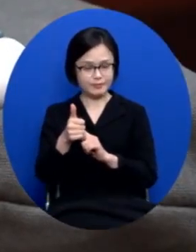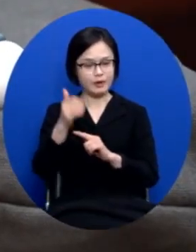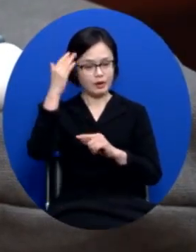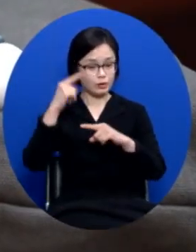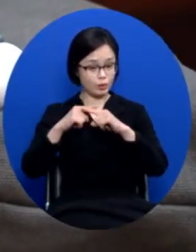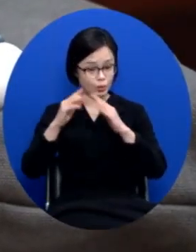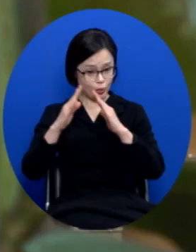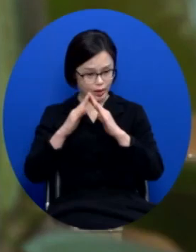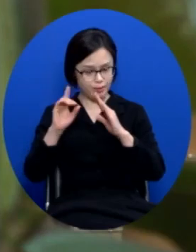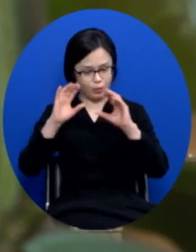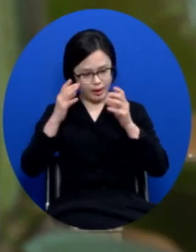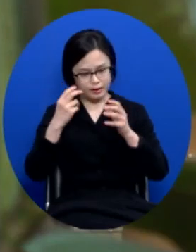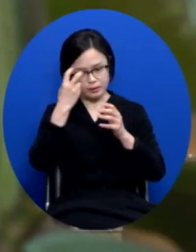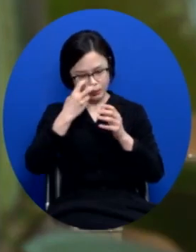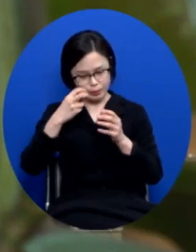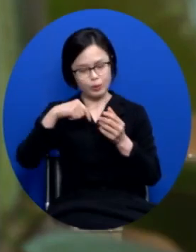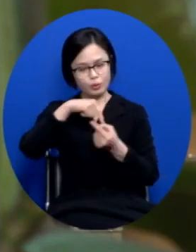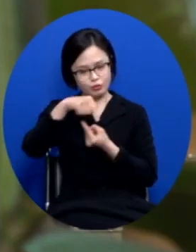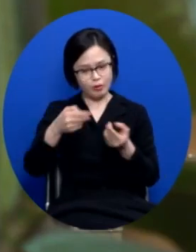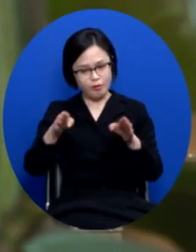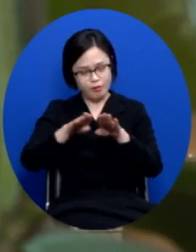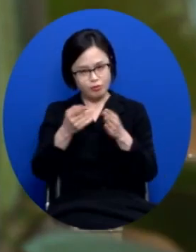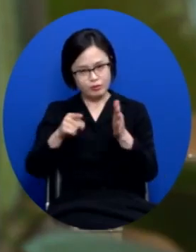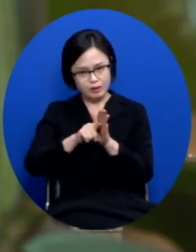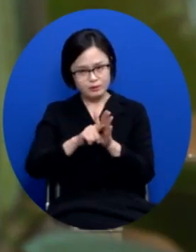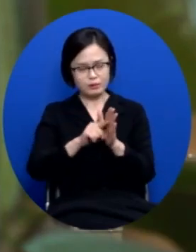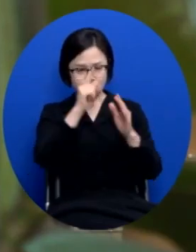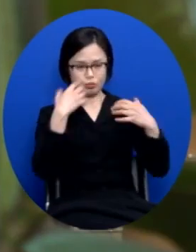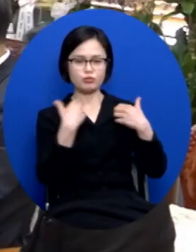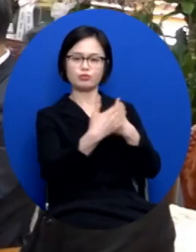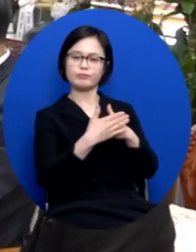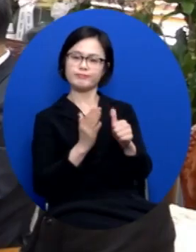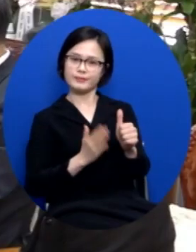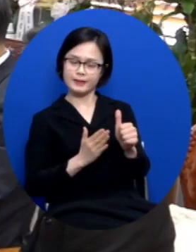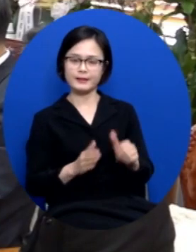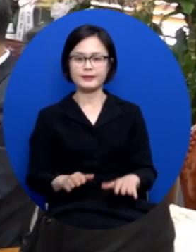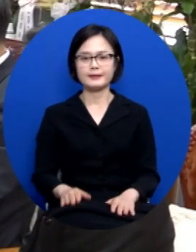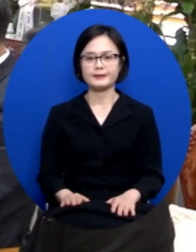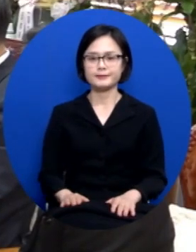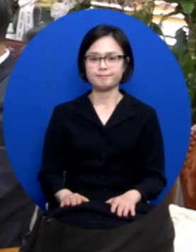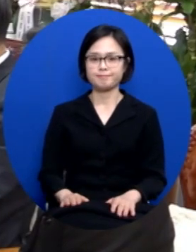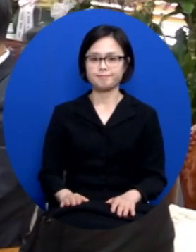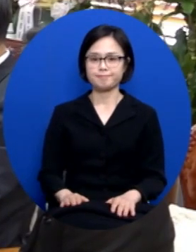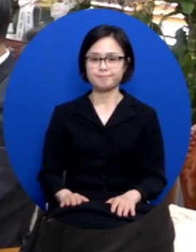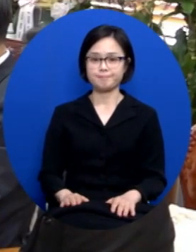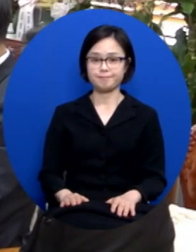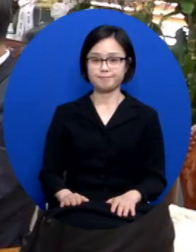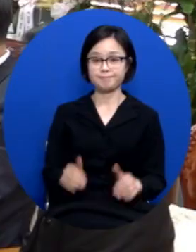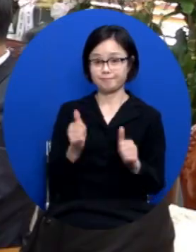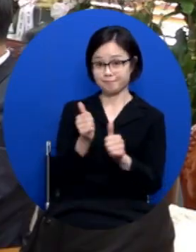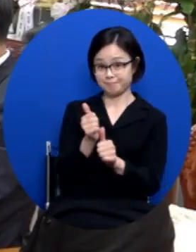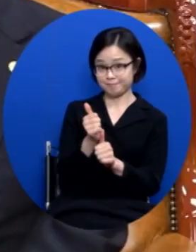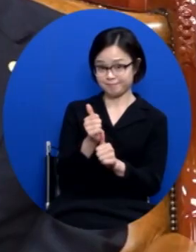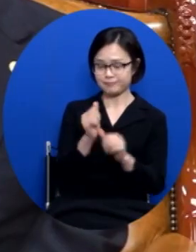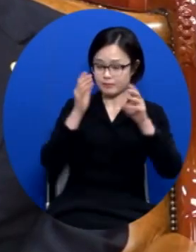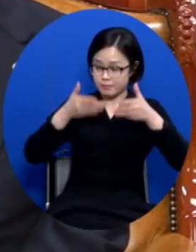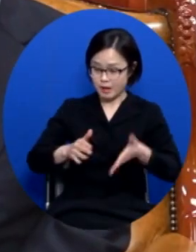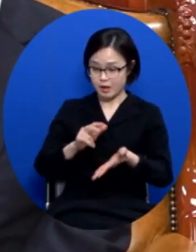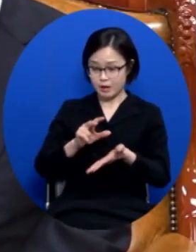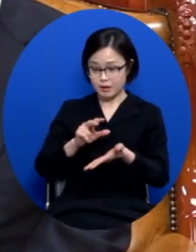있도록 정부 차원에서 길을 열어 주면 좋겠다고 요청했습니다 이에 주 부위원장은 저출산 문제 해결은